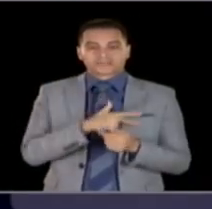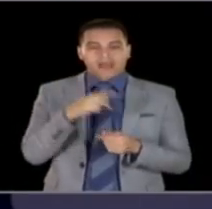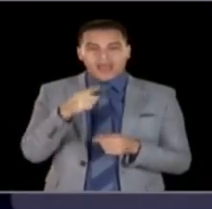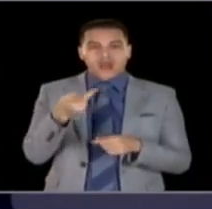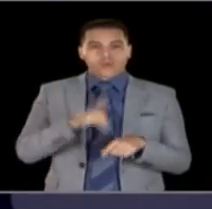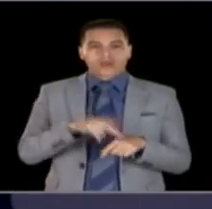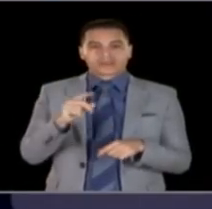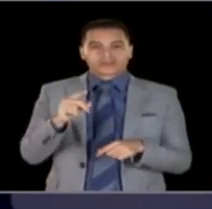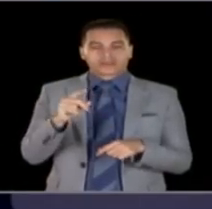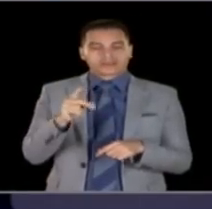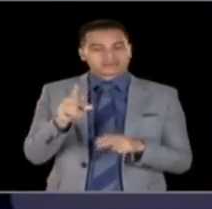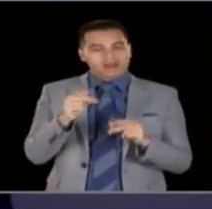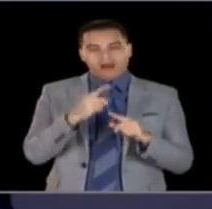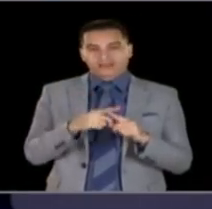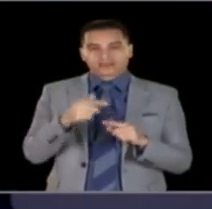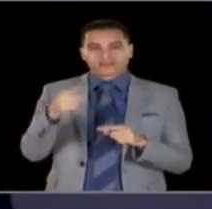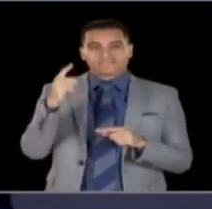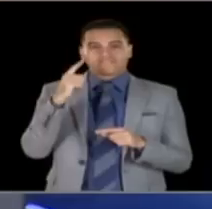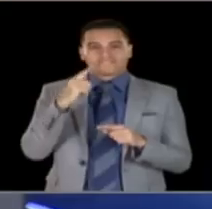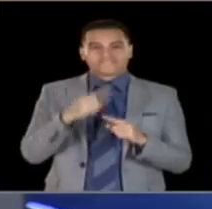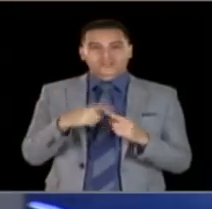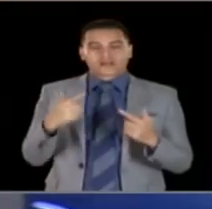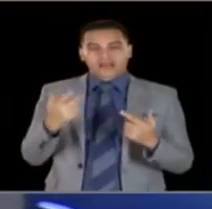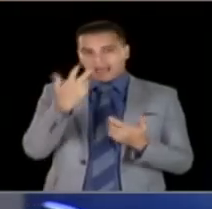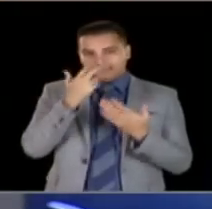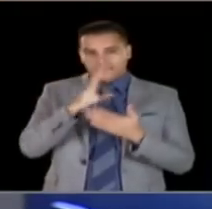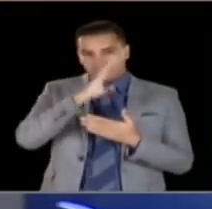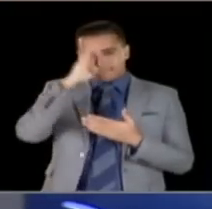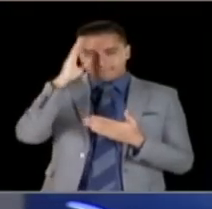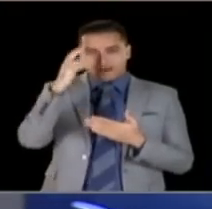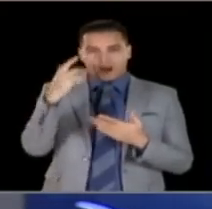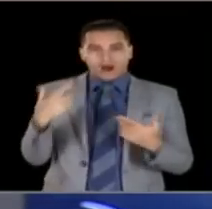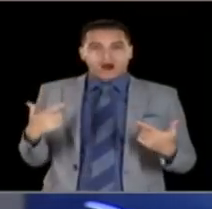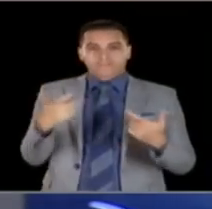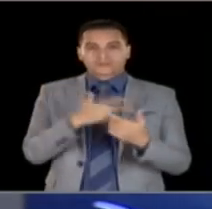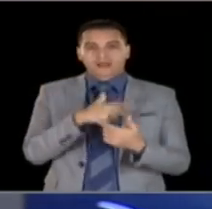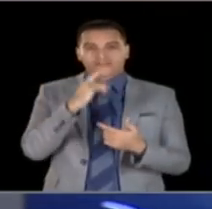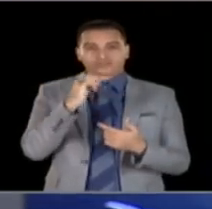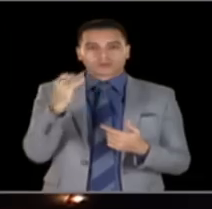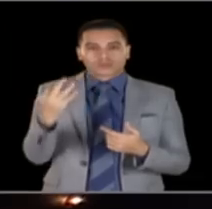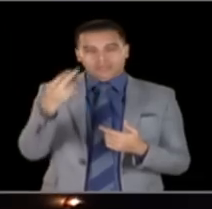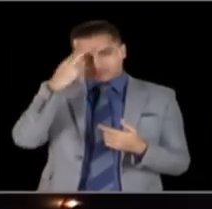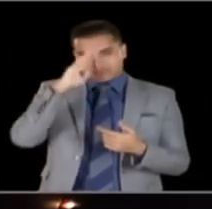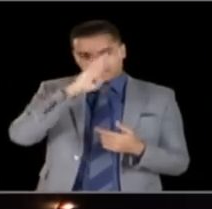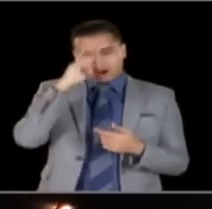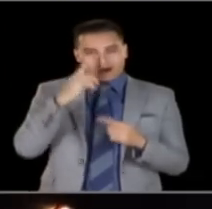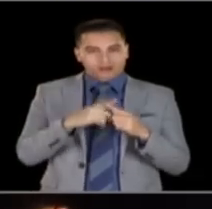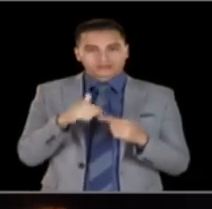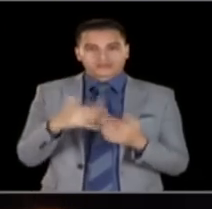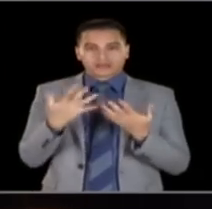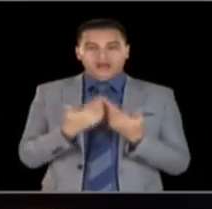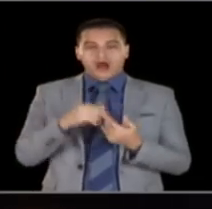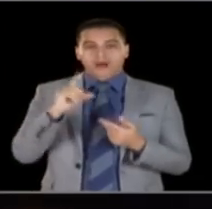في عهد أي سلطان مملوكي وقعت معركة برج السفر عام 1303؟ تومنباي. غلط. ما هو حاصل